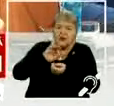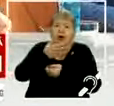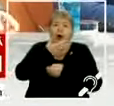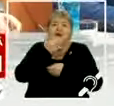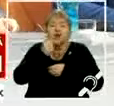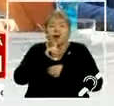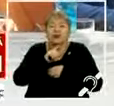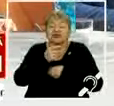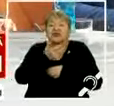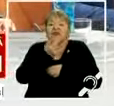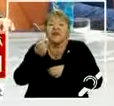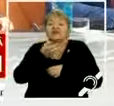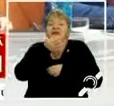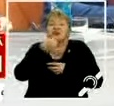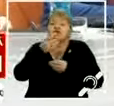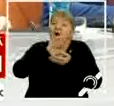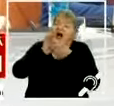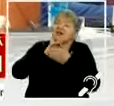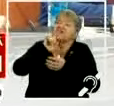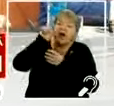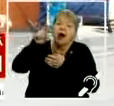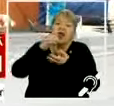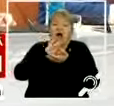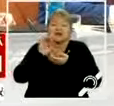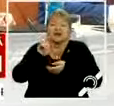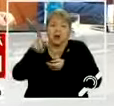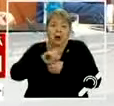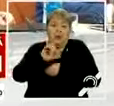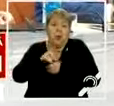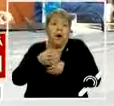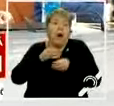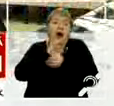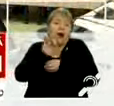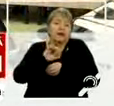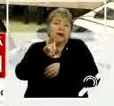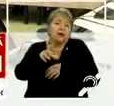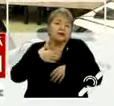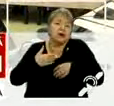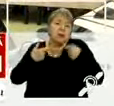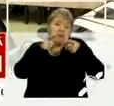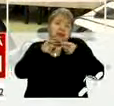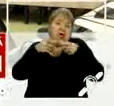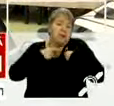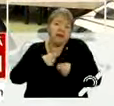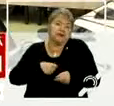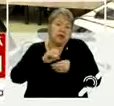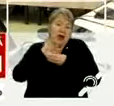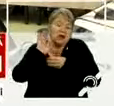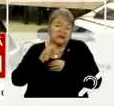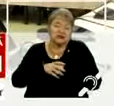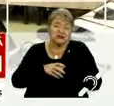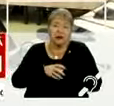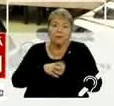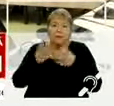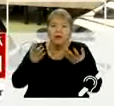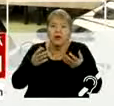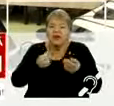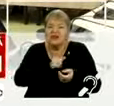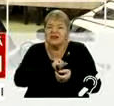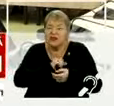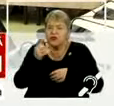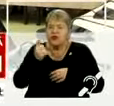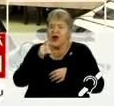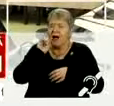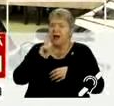fără citare sau, mai mult decât atât, a fost o citare defectuoasă. CNATCU este acea instituție care trebuie să